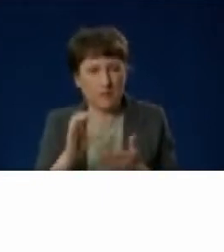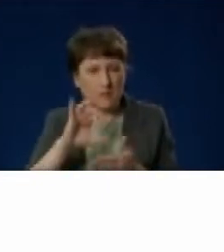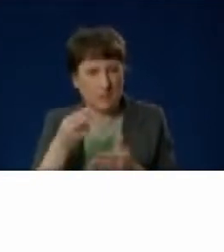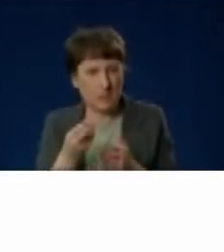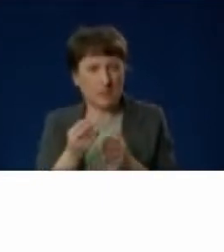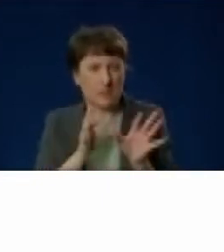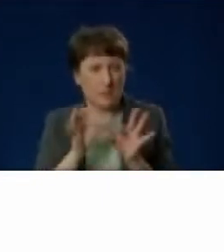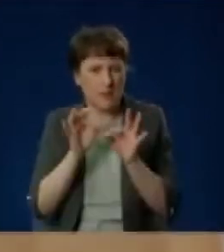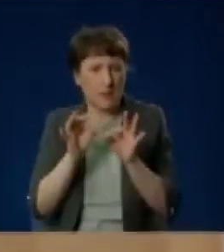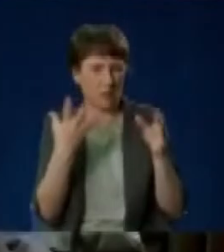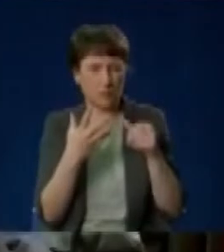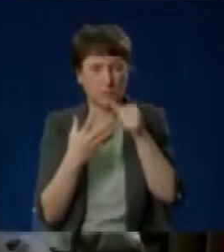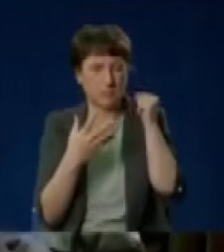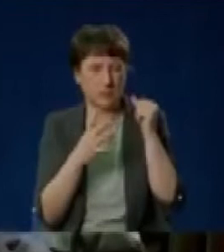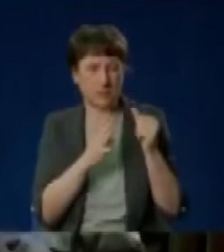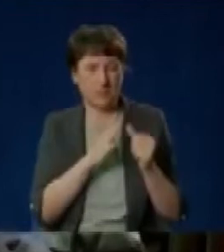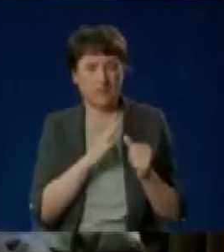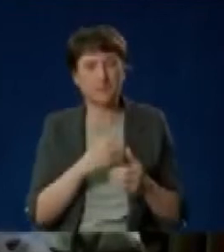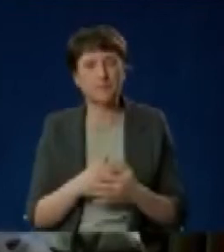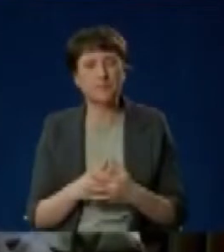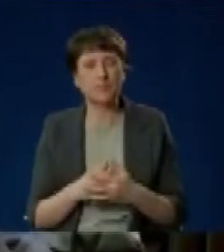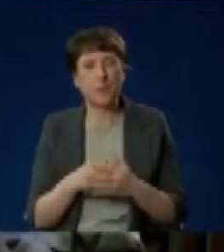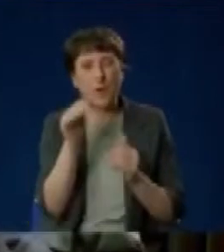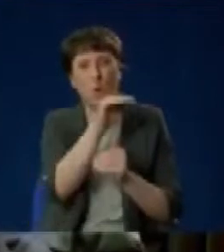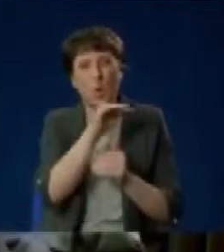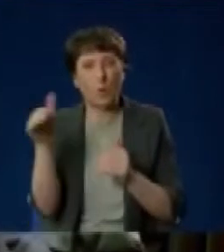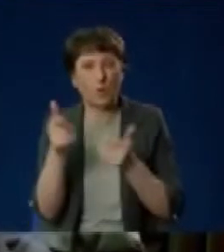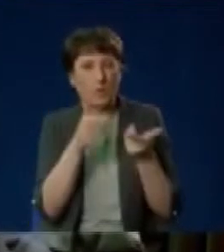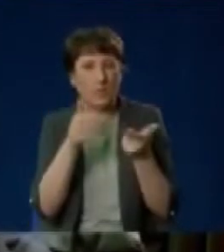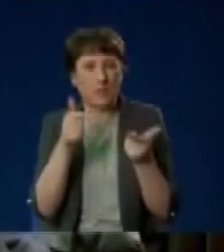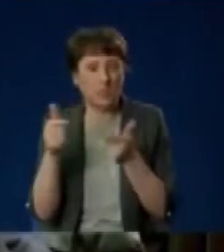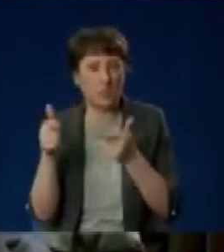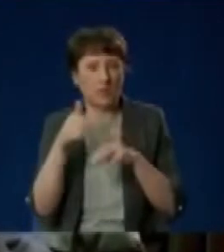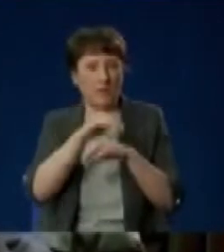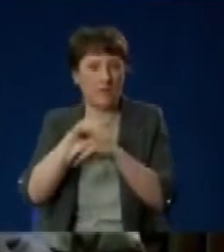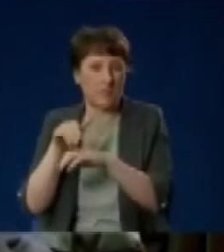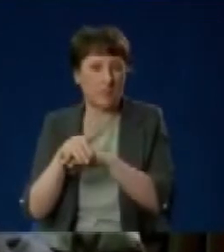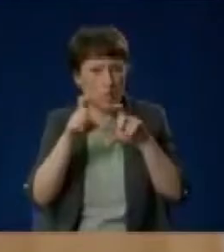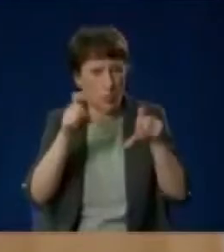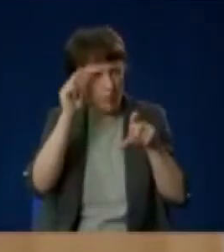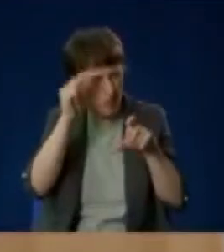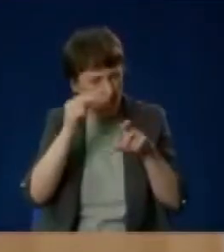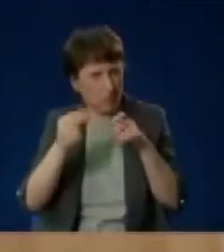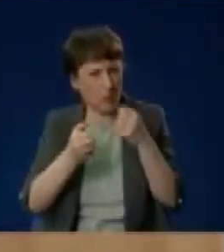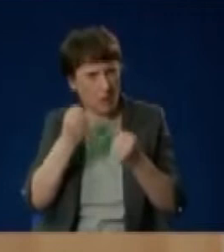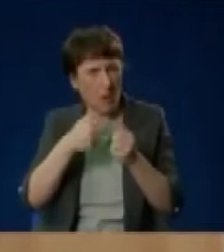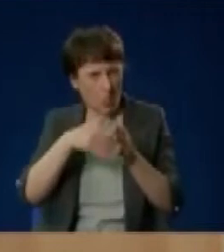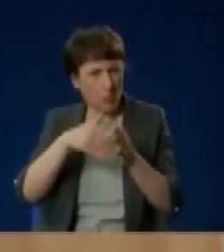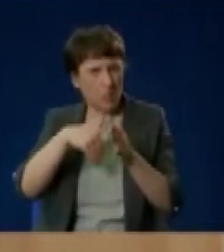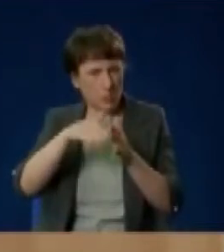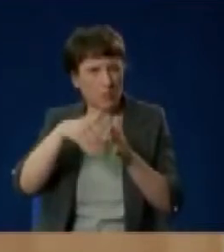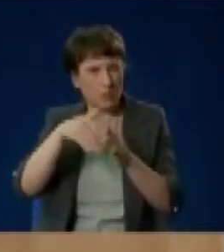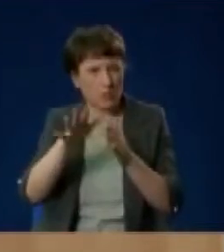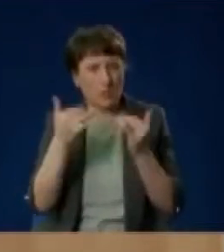области развивается. Несмотря на все сложности, мы продолжаем укреплять базу школьного образования. В этом году